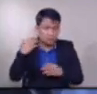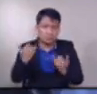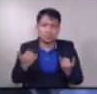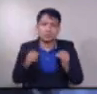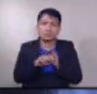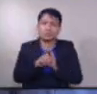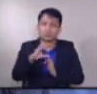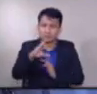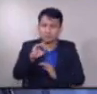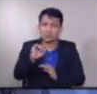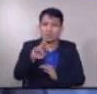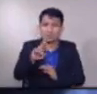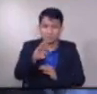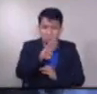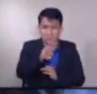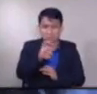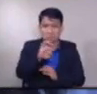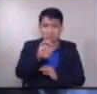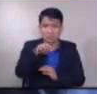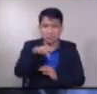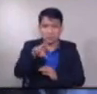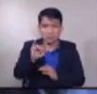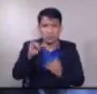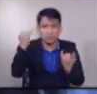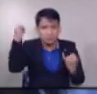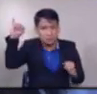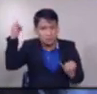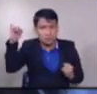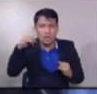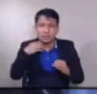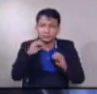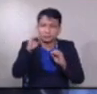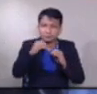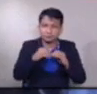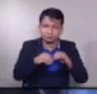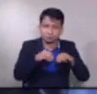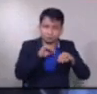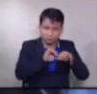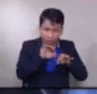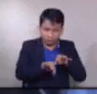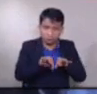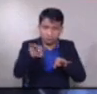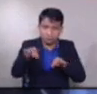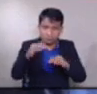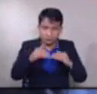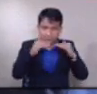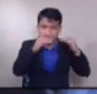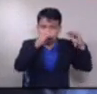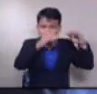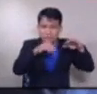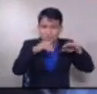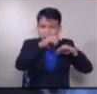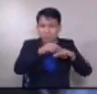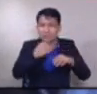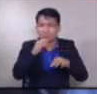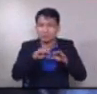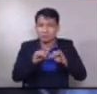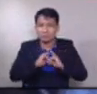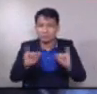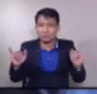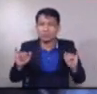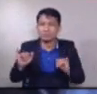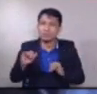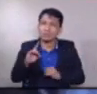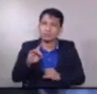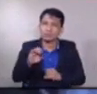area, alam natin ang Ifugao ang nagtatanim ng hagdang-hagdang palayan, but the DENR is doing it well. Hindi